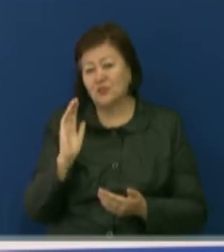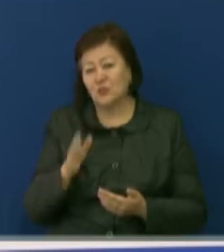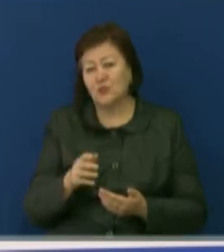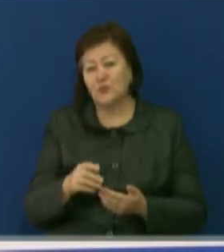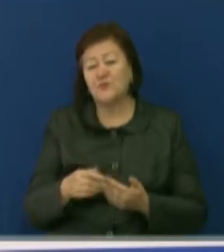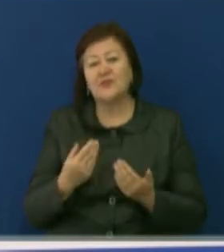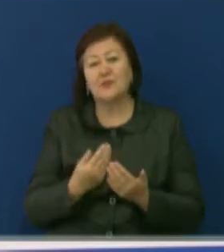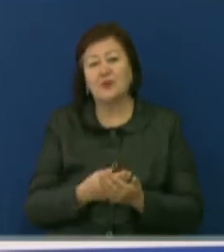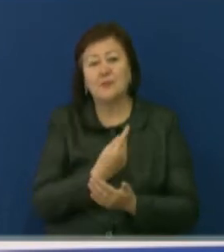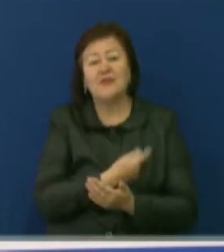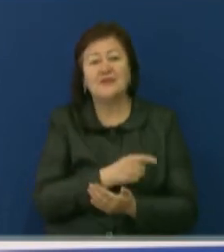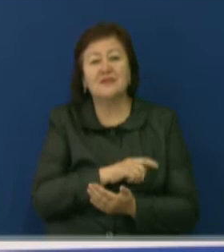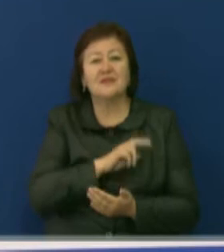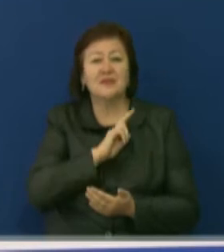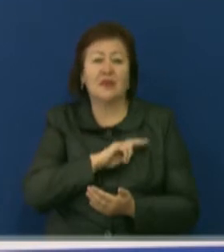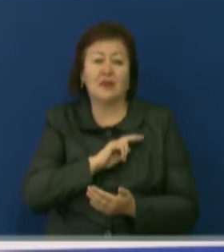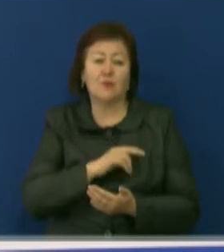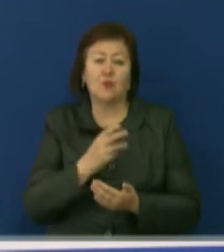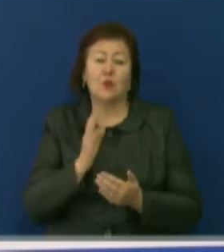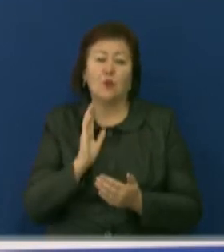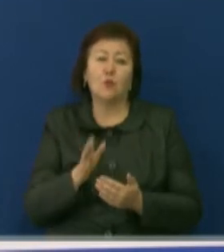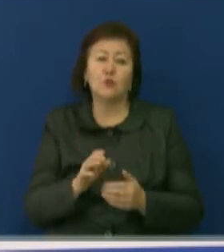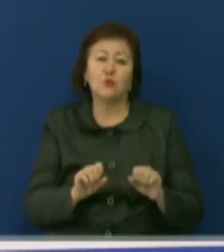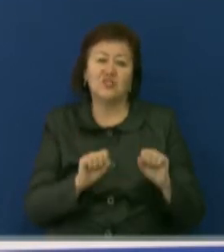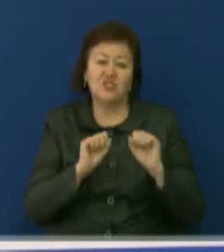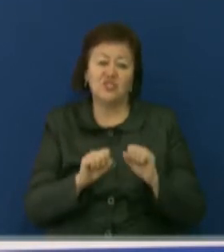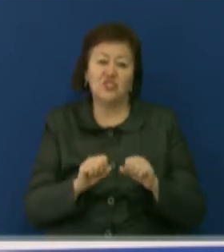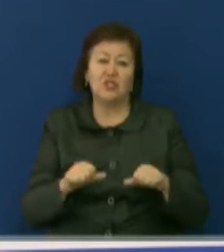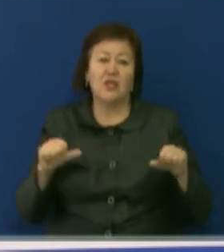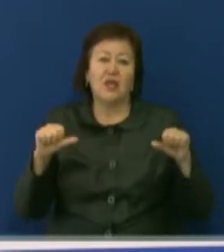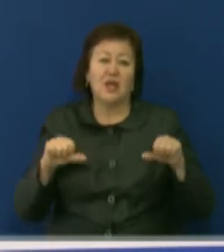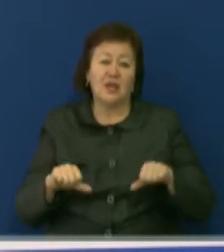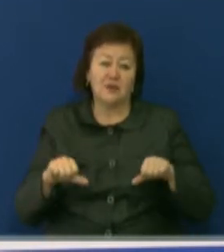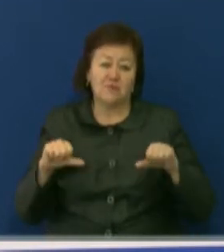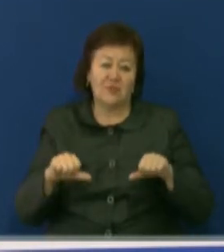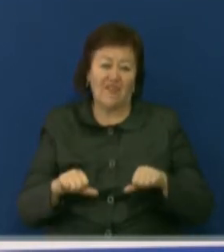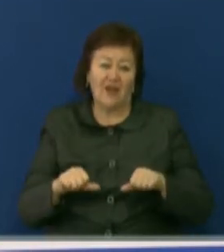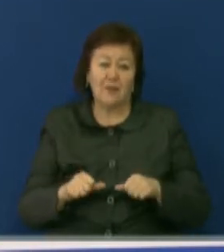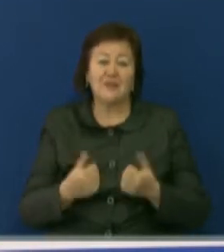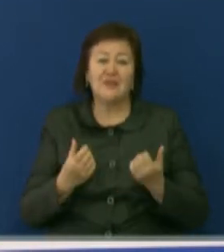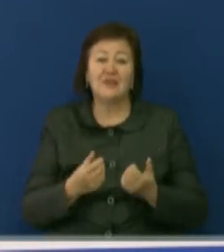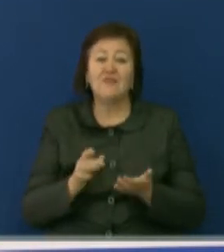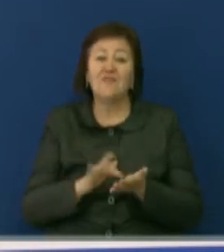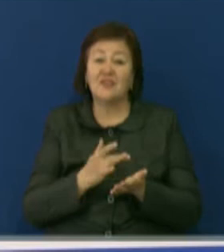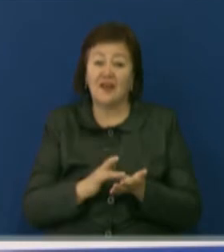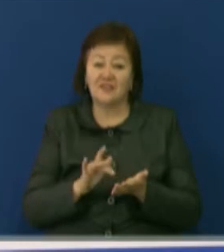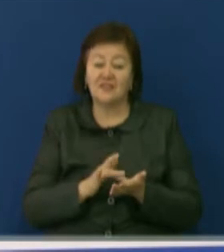медицина қызметкерлерін қаржылық және құқықтық қорғау жүйесі енгізілетінін атады.